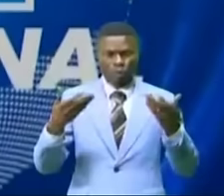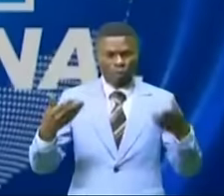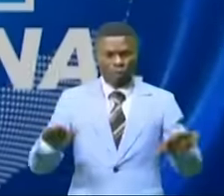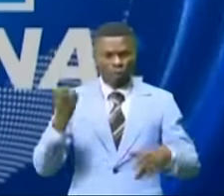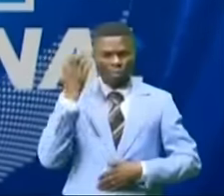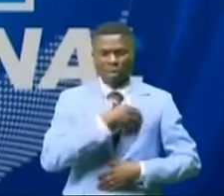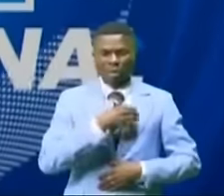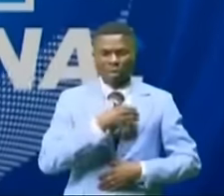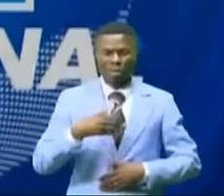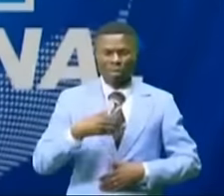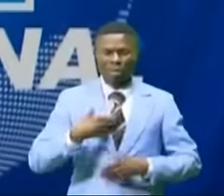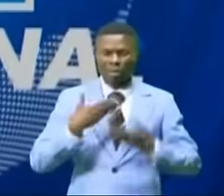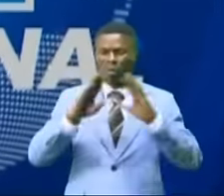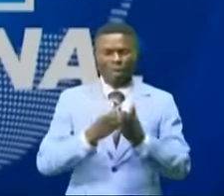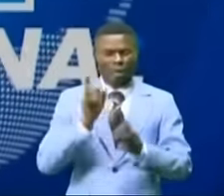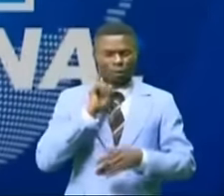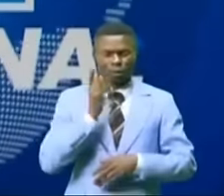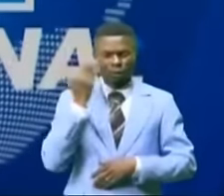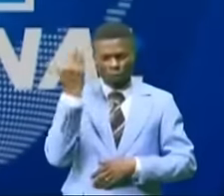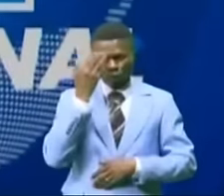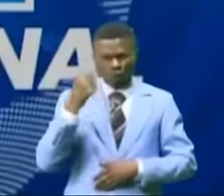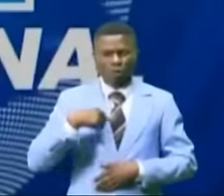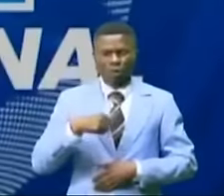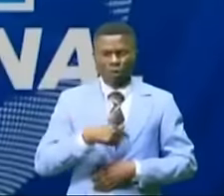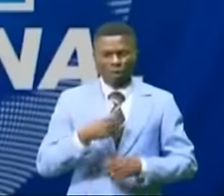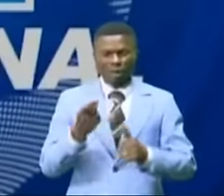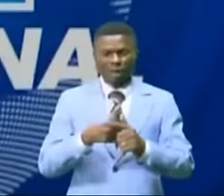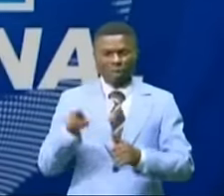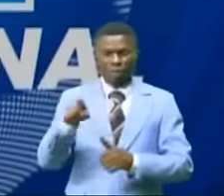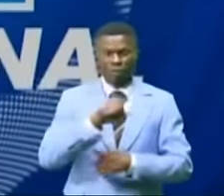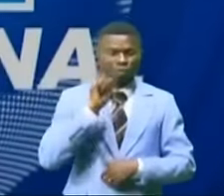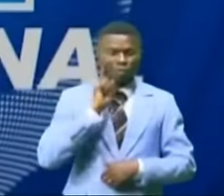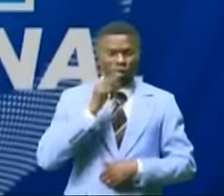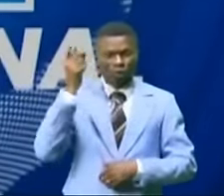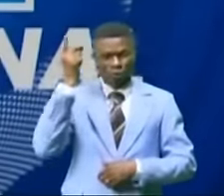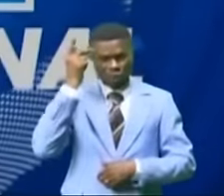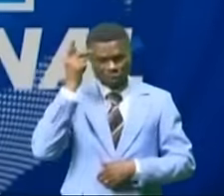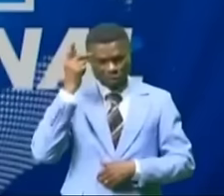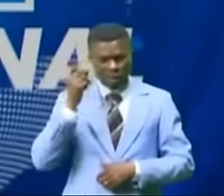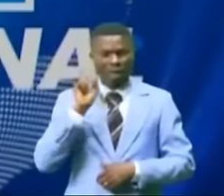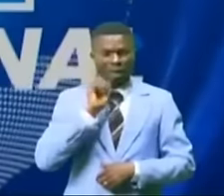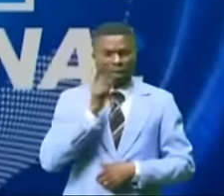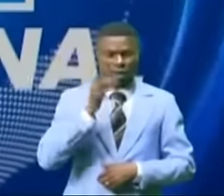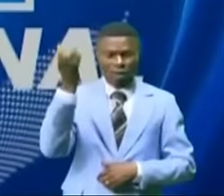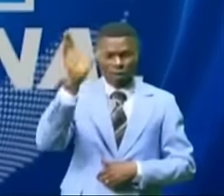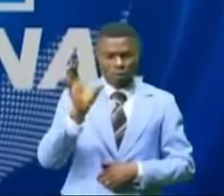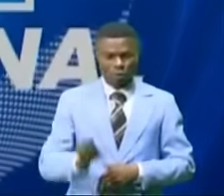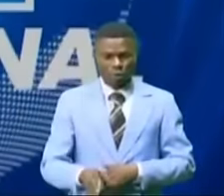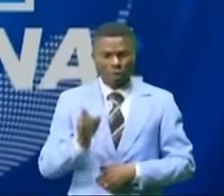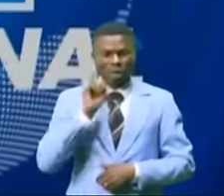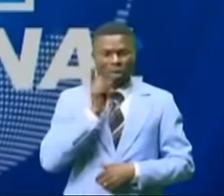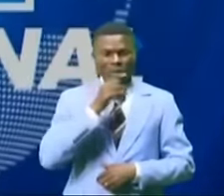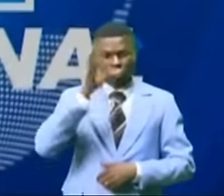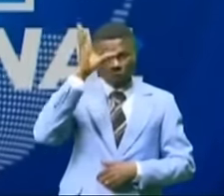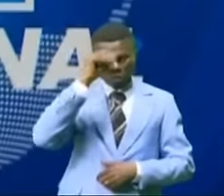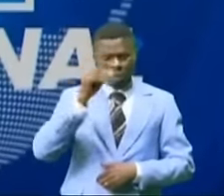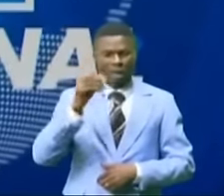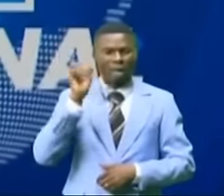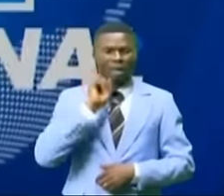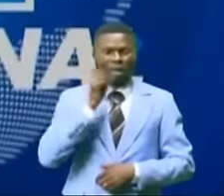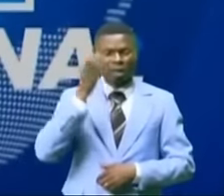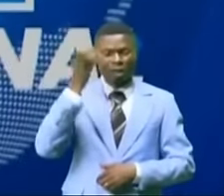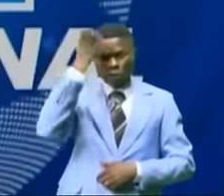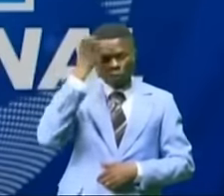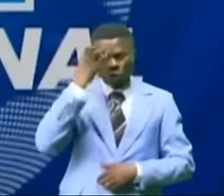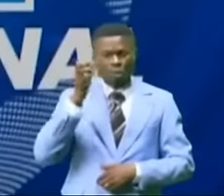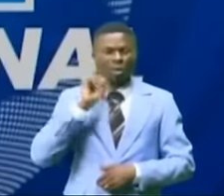Mesdames et messieurs, merci. Merci à vous et qui nous suivez à Luozi dans le Congo central. Vous êtes sur la RTNC, l'actualité